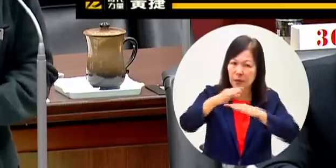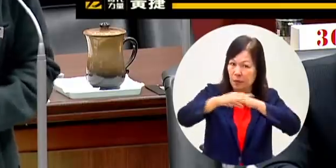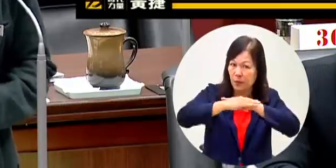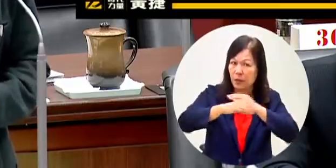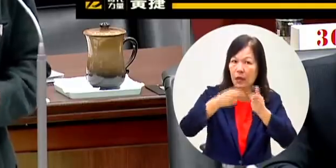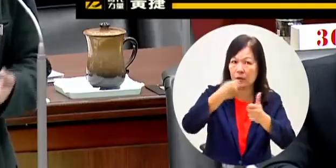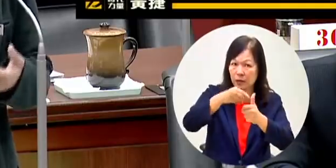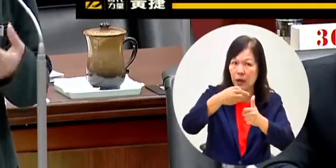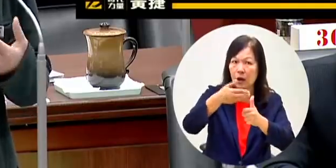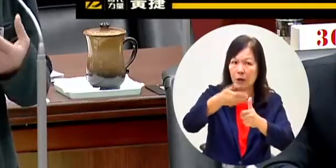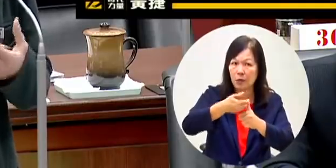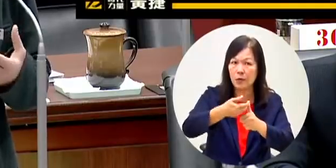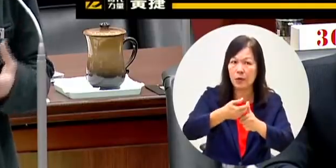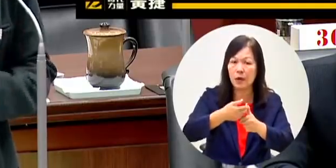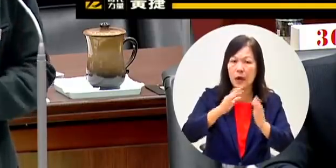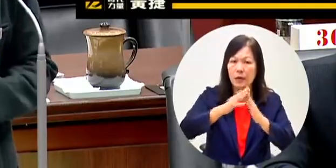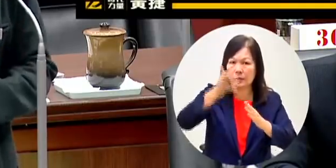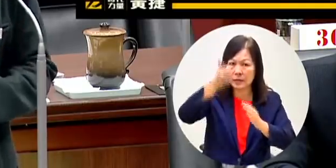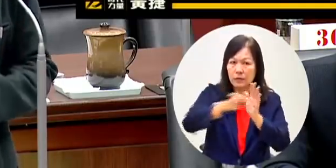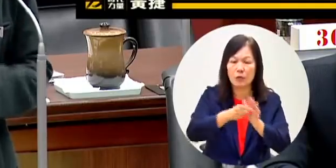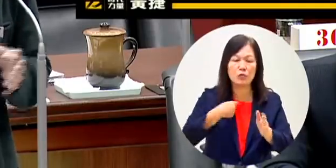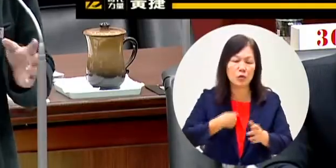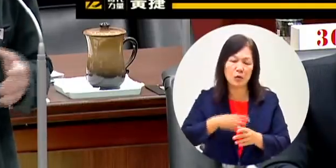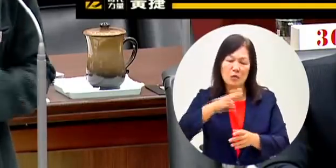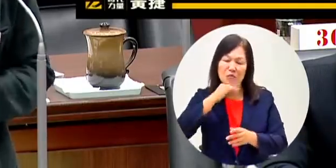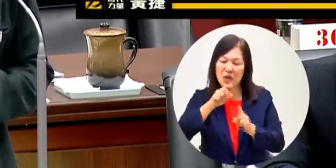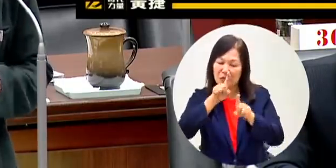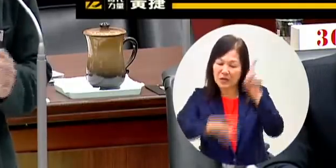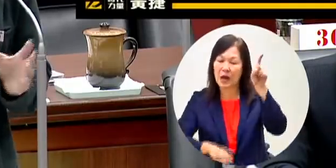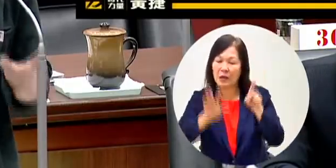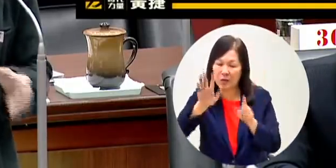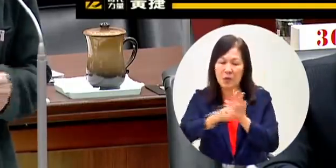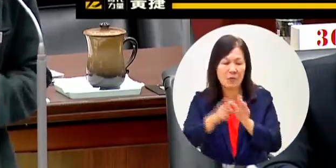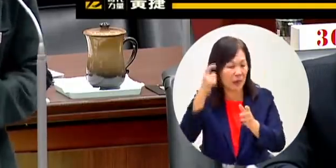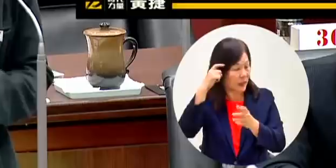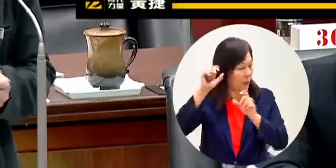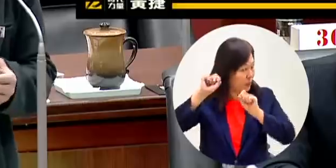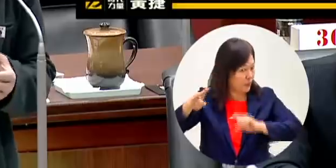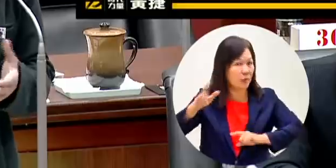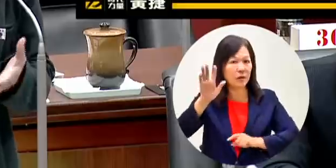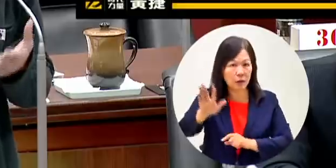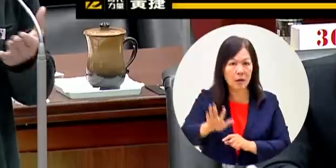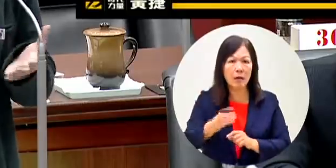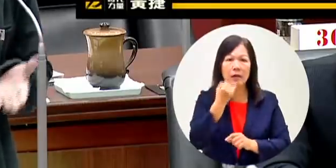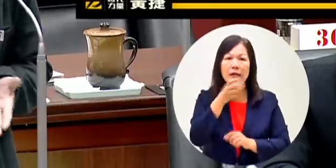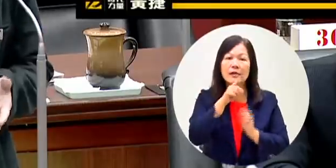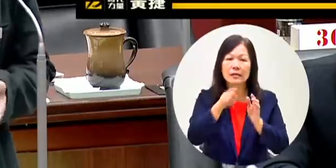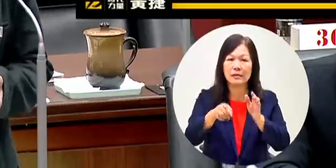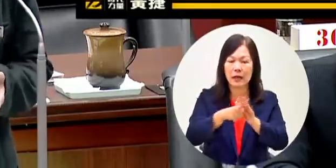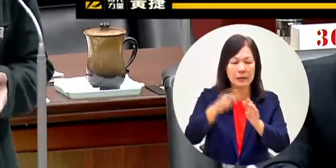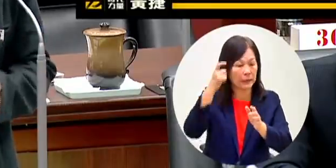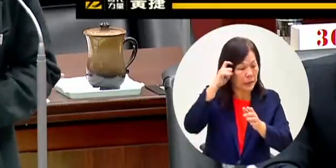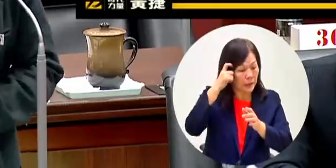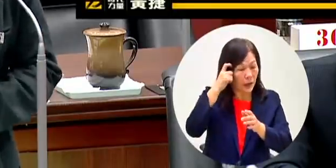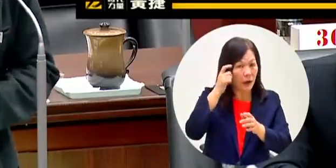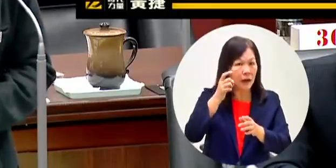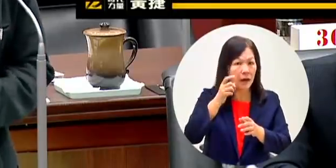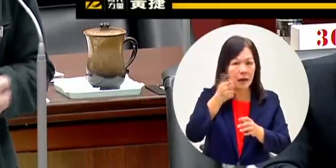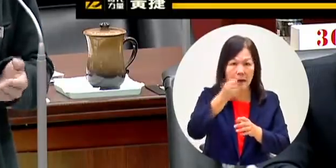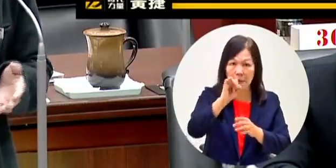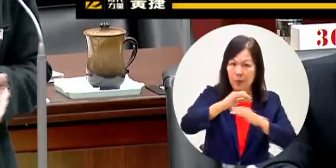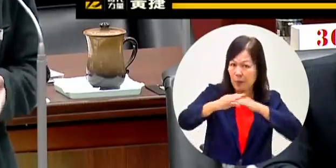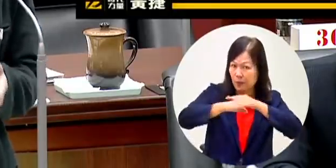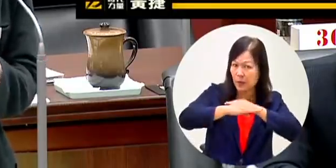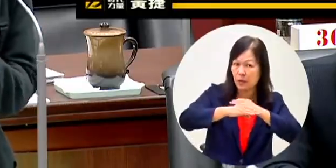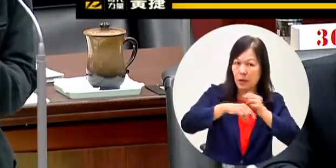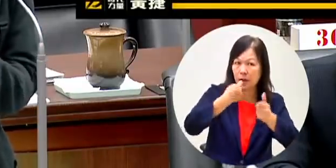说年纪跟我有差距，所以我们认知会不同。但性别平等教育它的概念就只是我们没有要对家庭的价值进行破坏，